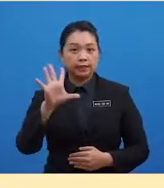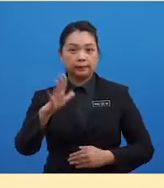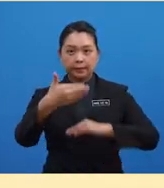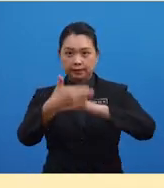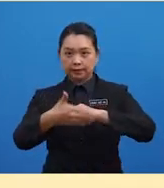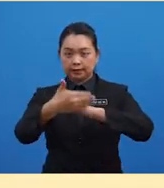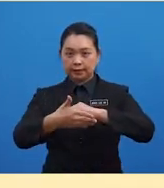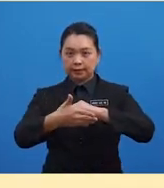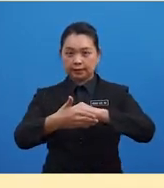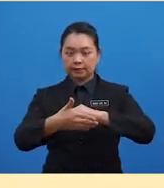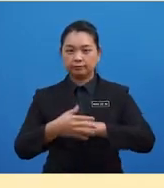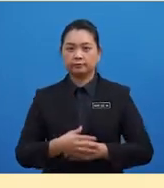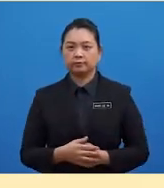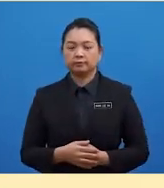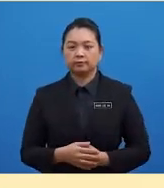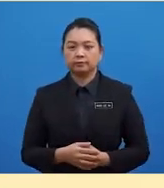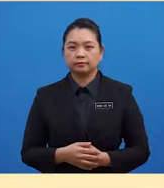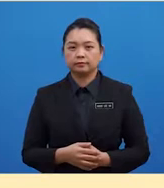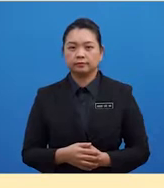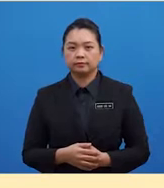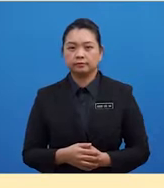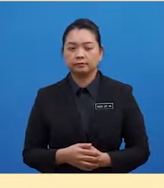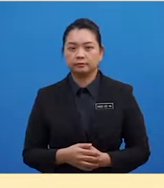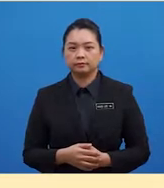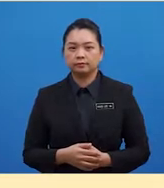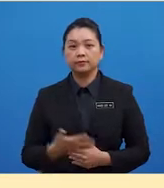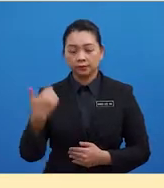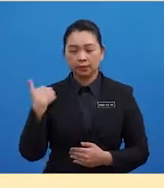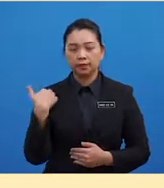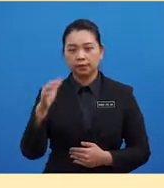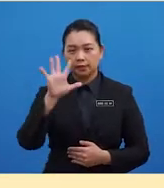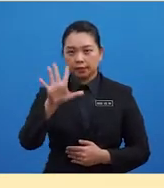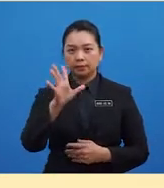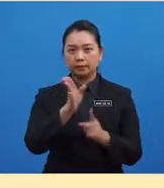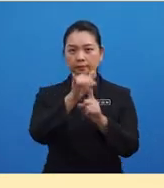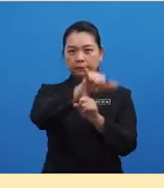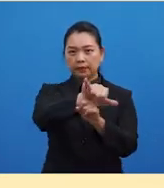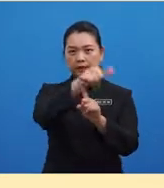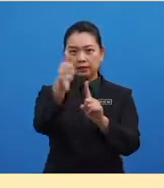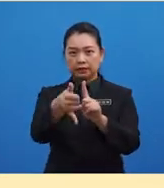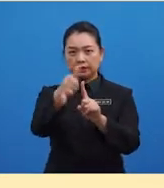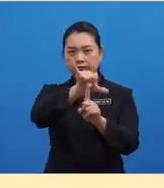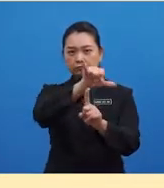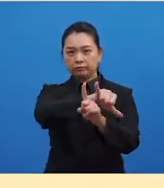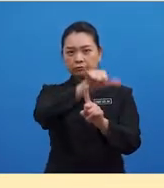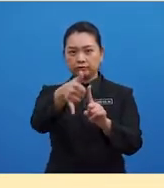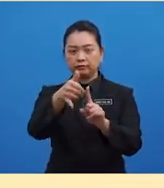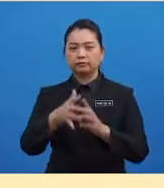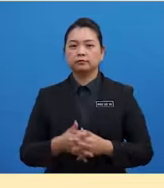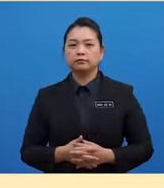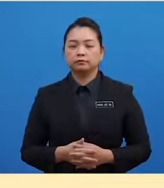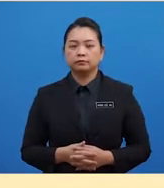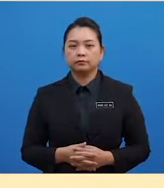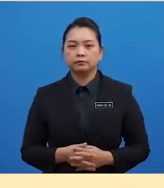sisi dan ini bermaksud poligon pentagon ini mempunyai lima paksi simetri. Seterusnya,